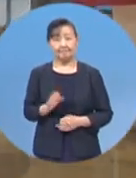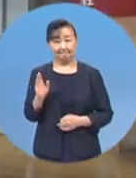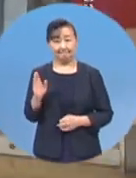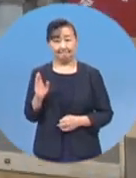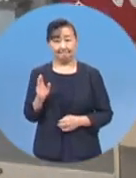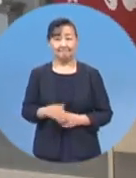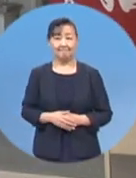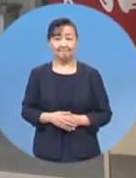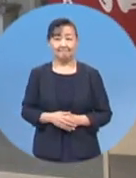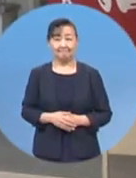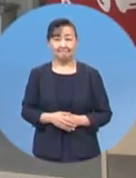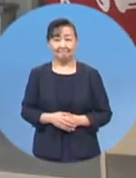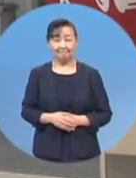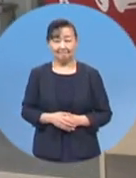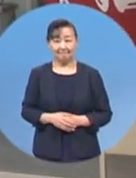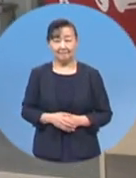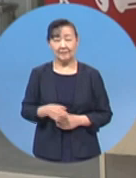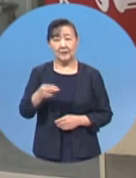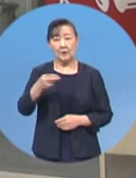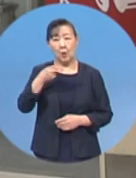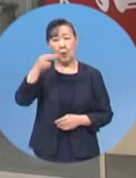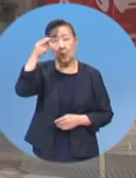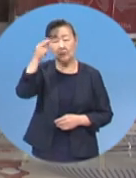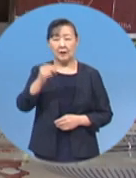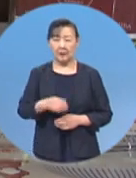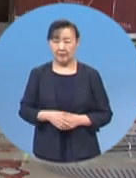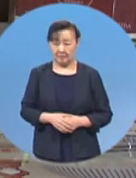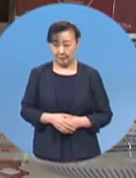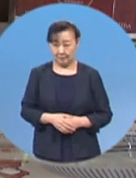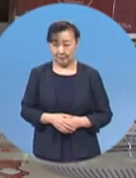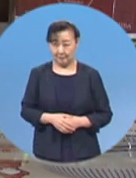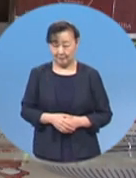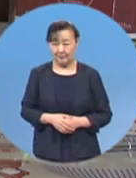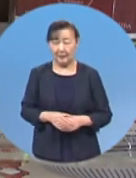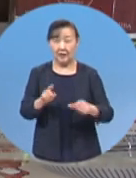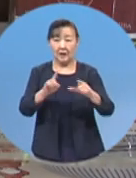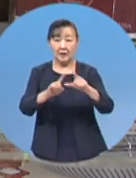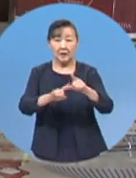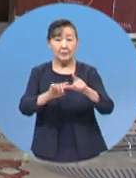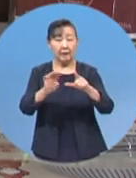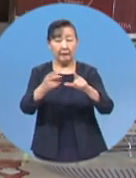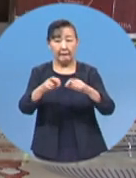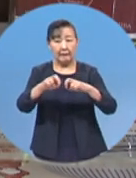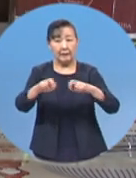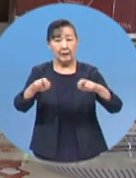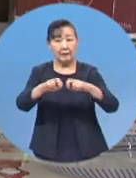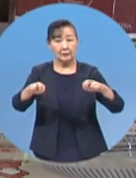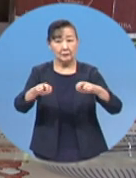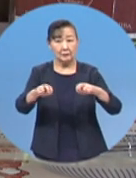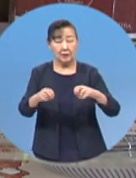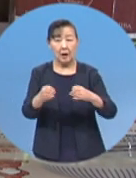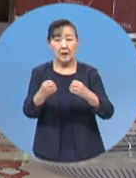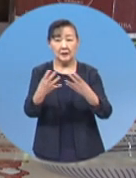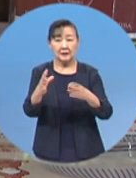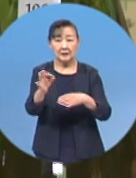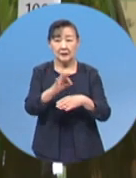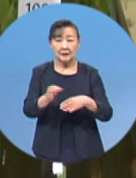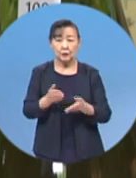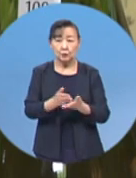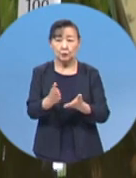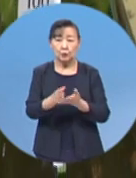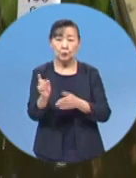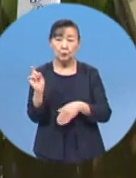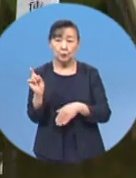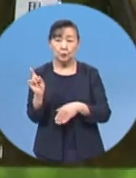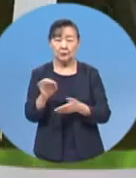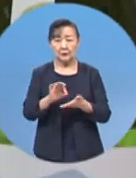はい、こちらの純米吟醸になります。こちらは千葉県が開発したお米の新品種つぶすけを使用